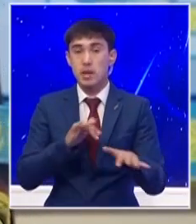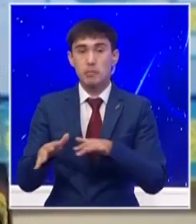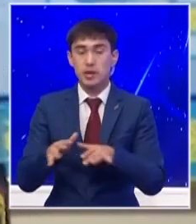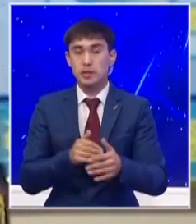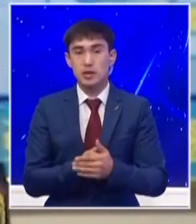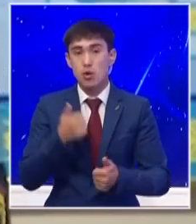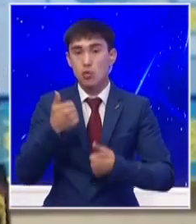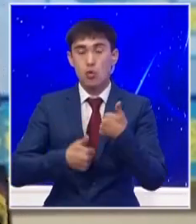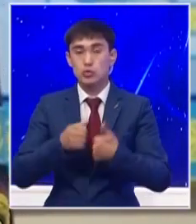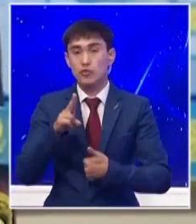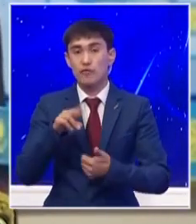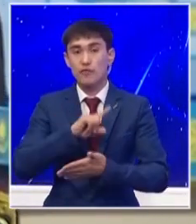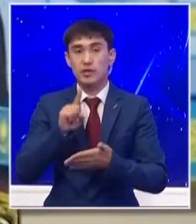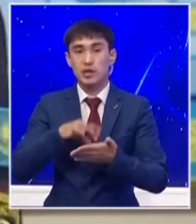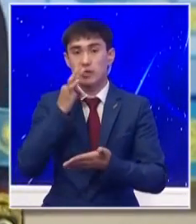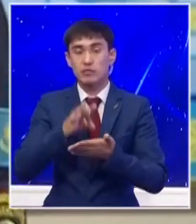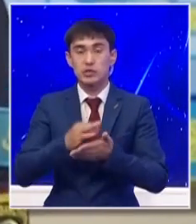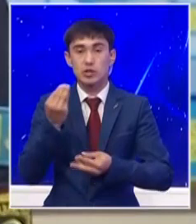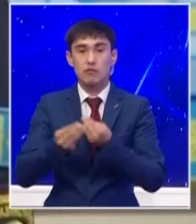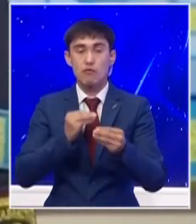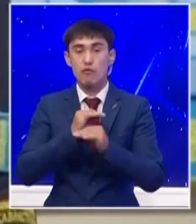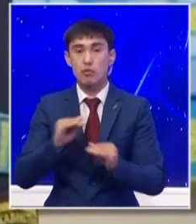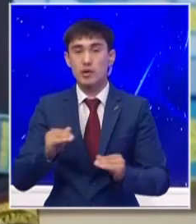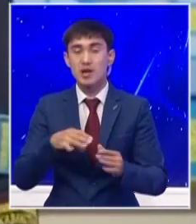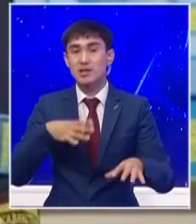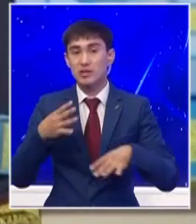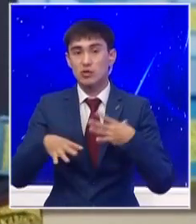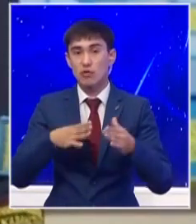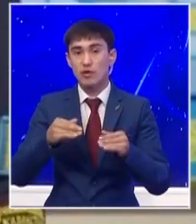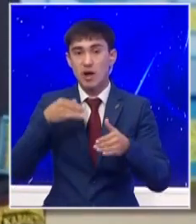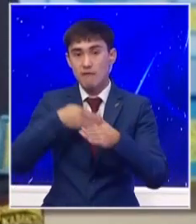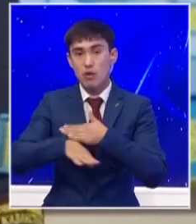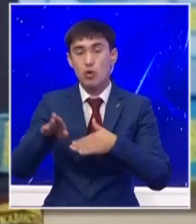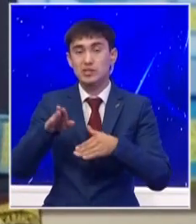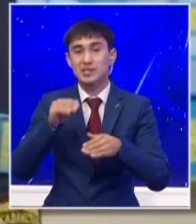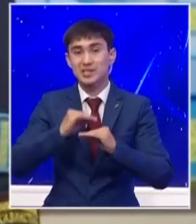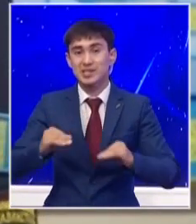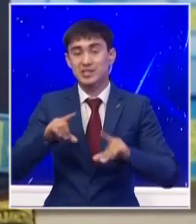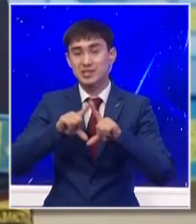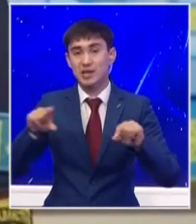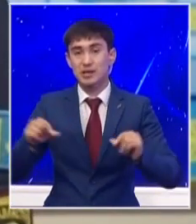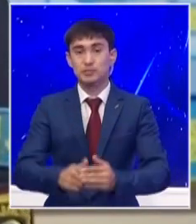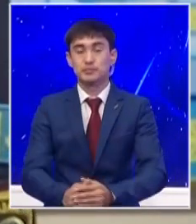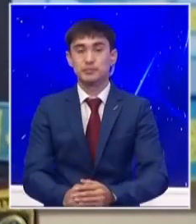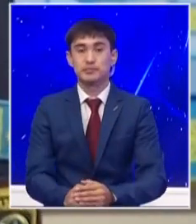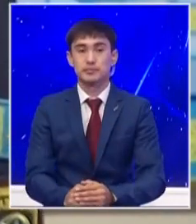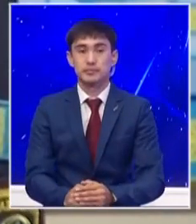мероприятие, конкурс викторину в игровой форме, также тренировки, эвакуации детей, создания.